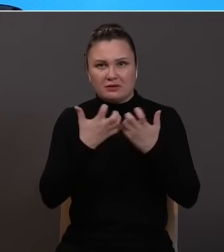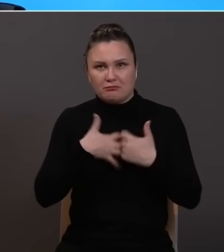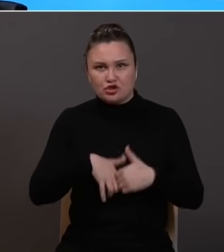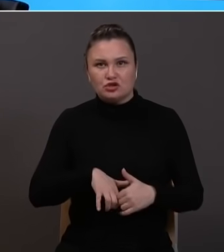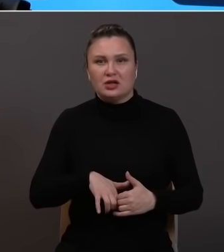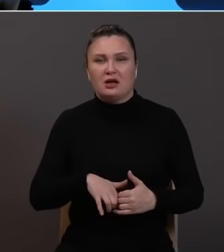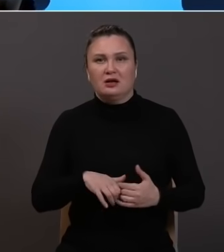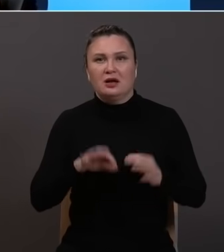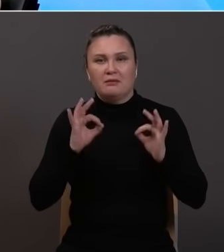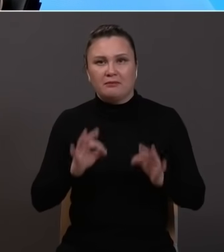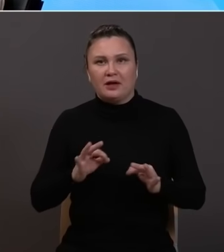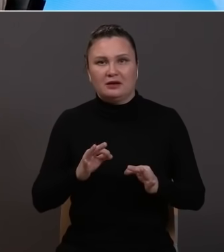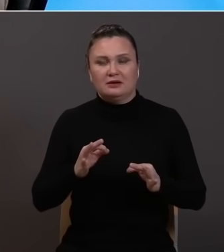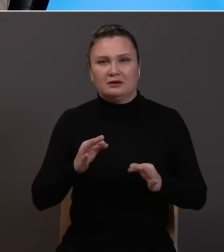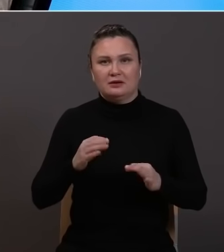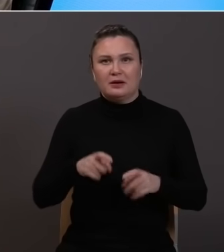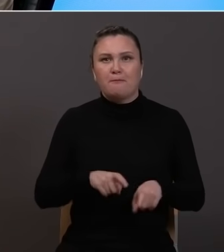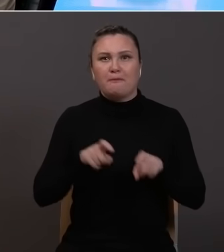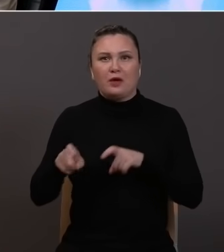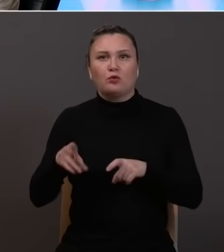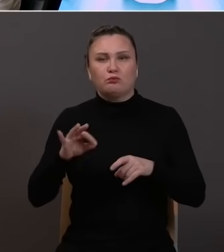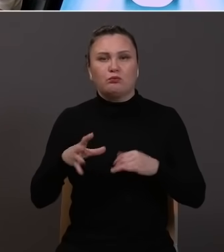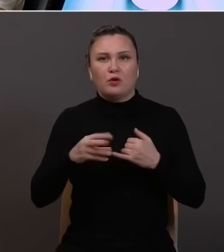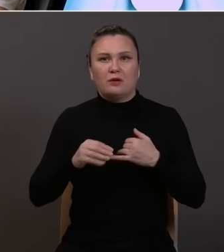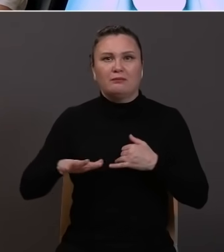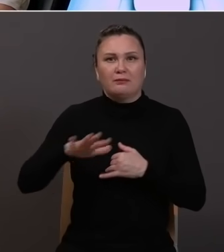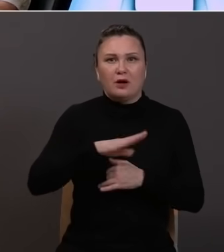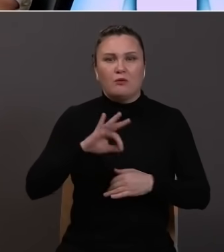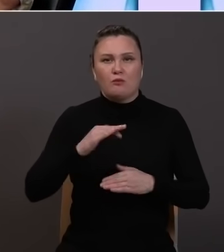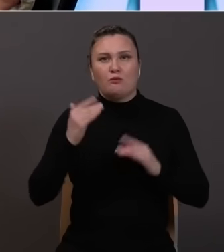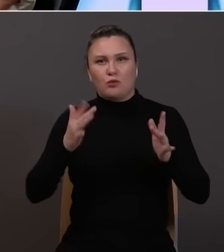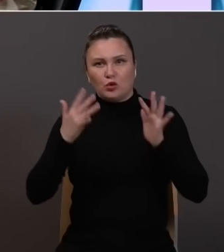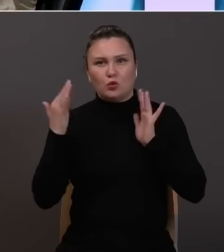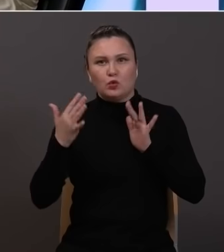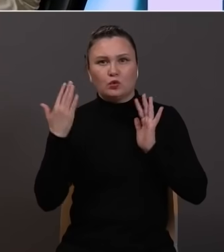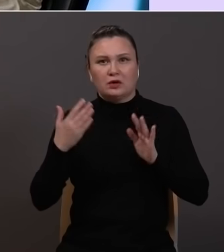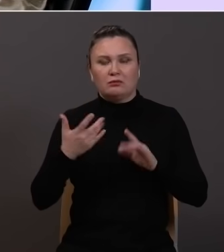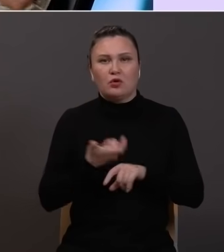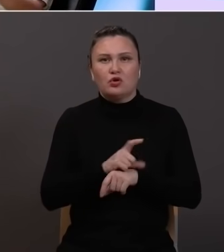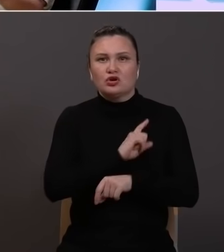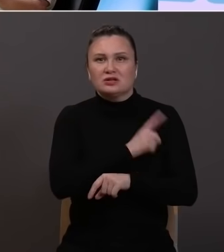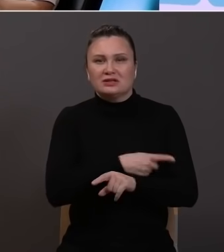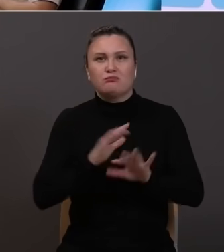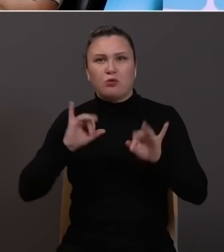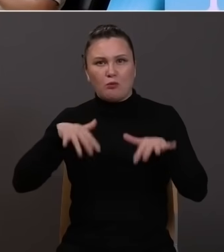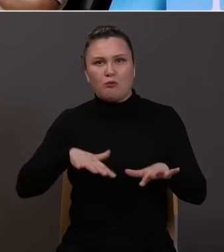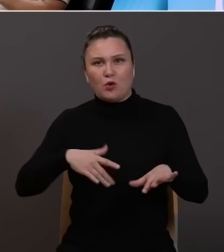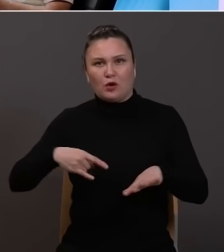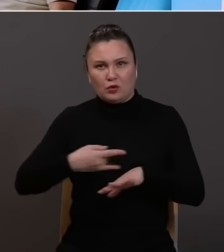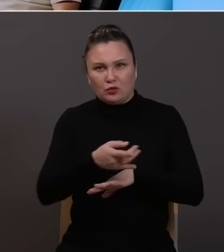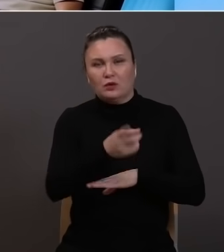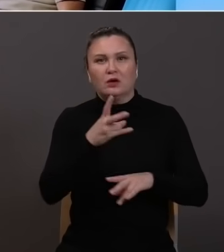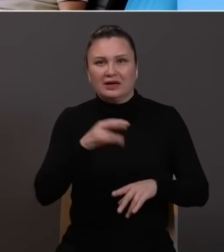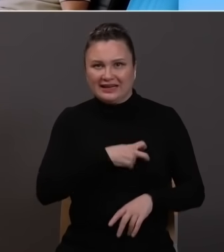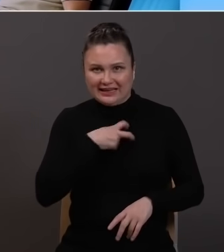просчитали. Правильно просчитали переход по материковой части по тундрам, резали очень сильно по морю, рискуя, конечно, но,